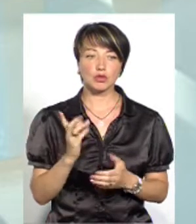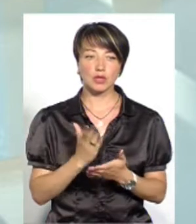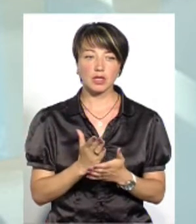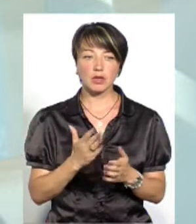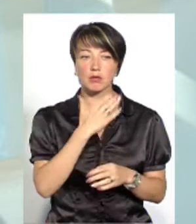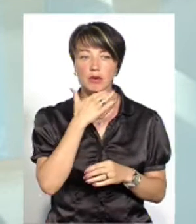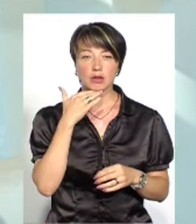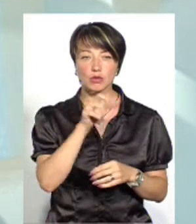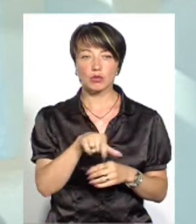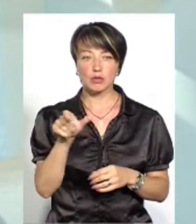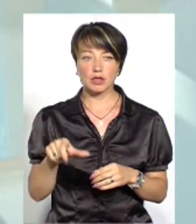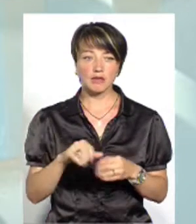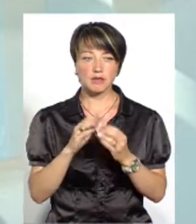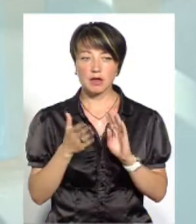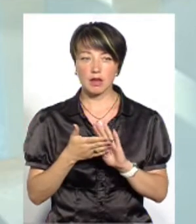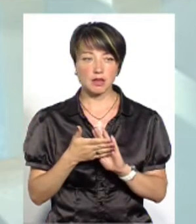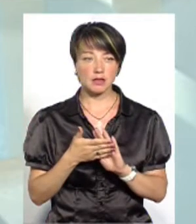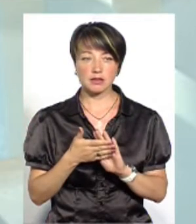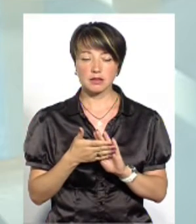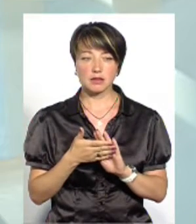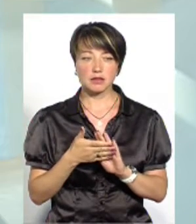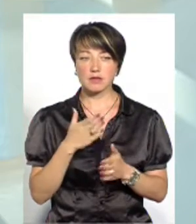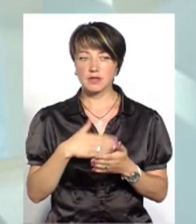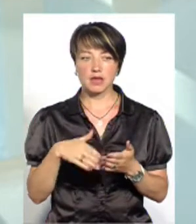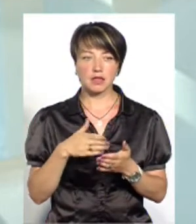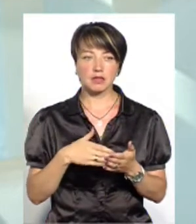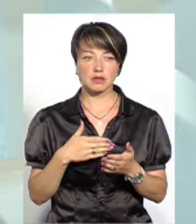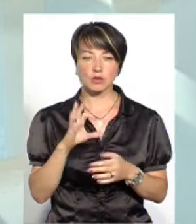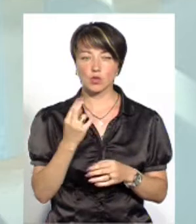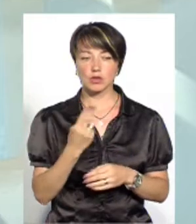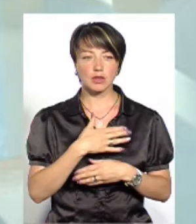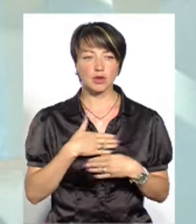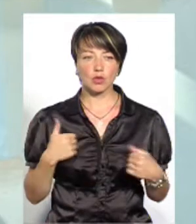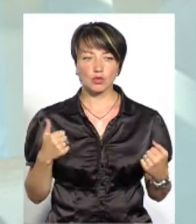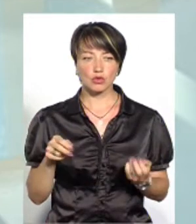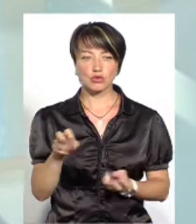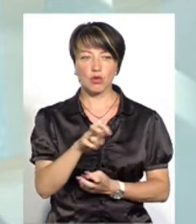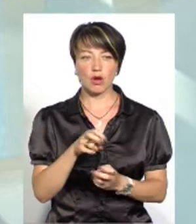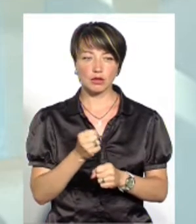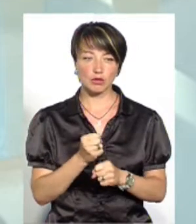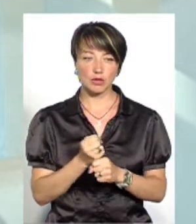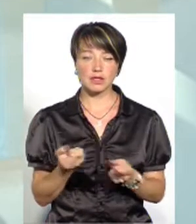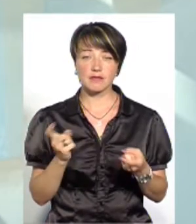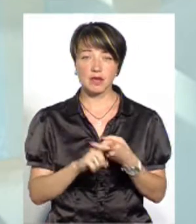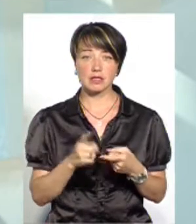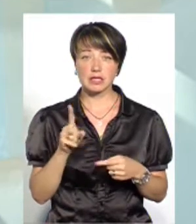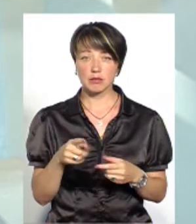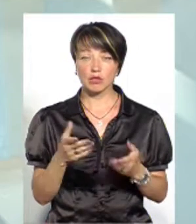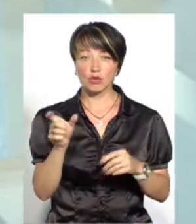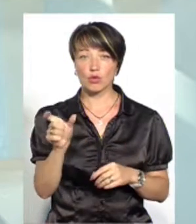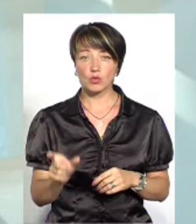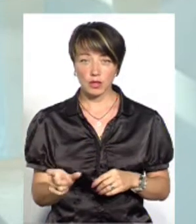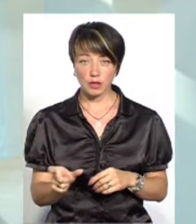велика кількість, яка взагалі... соціально, давайте так скажемо, не хоче шукати роботу. Це зв'язано з тим, що якщо